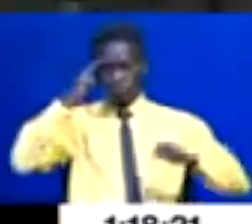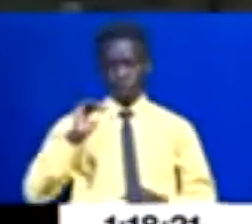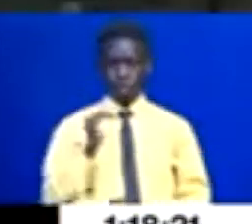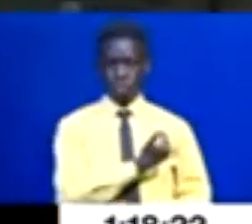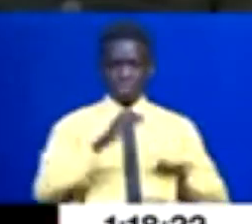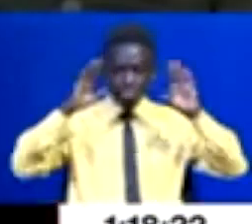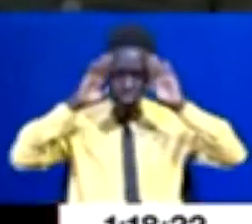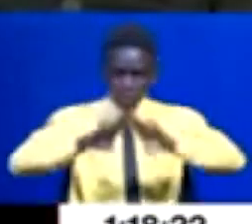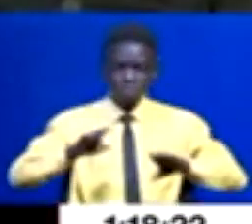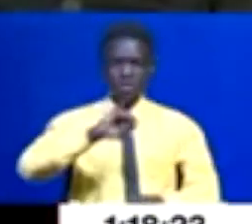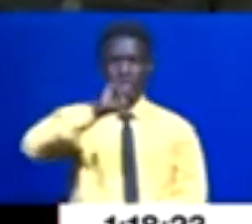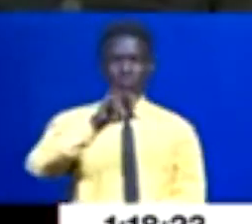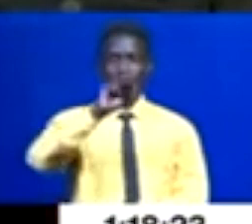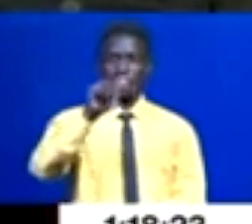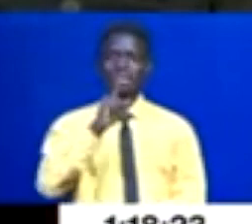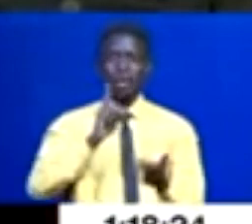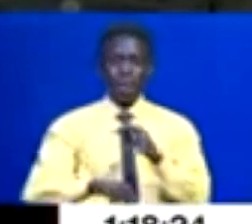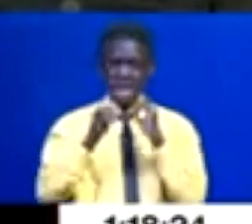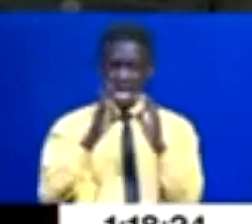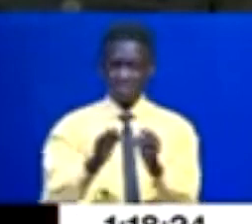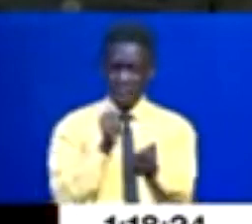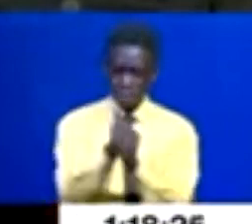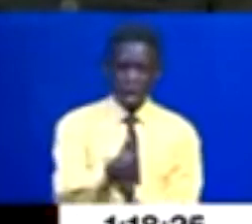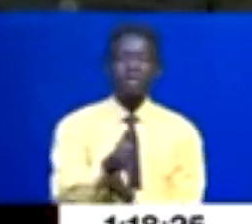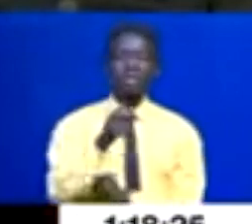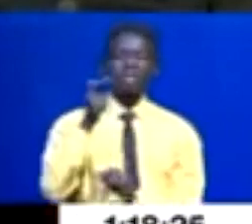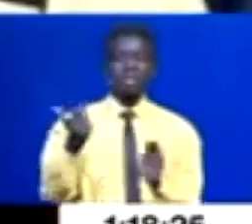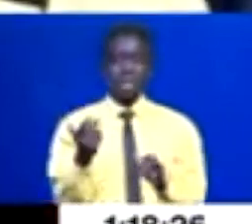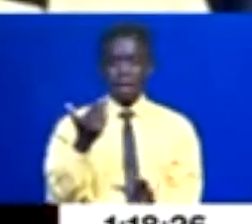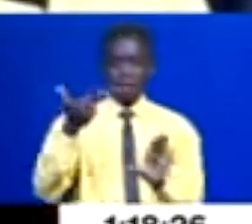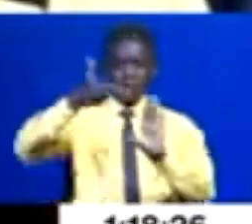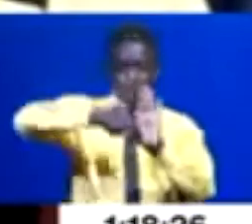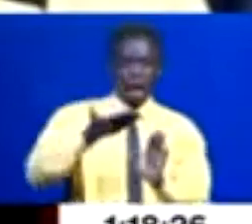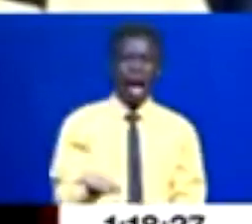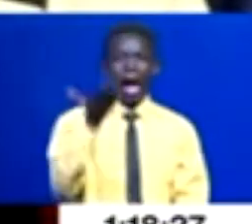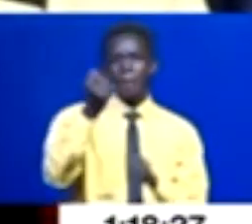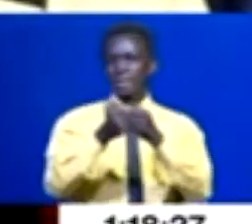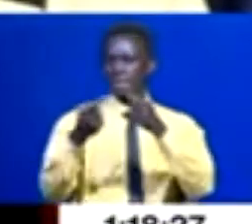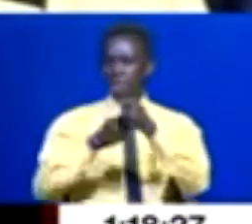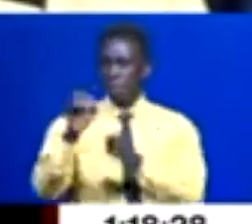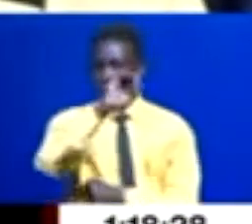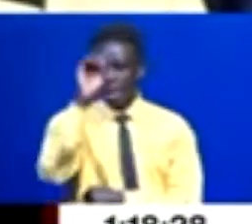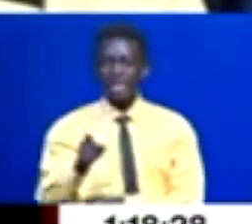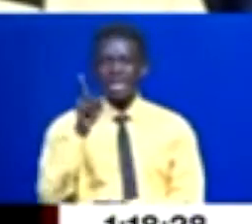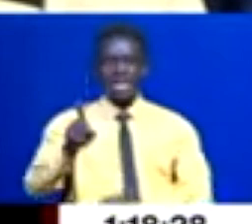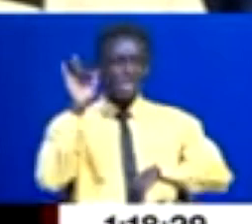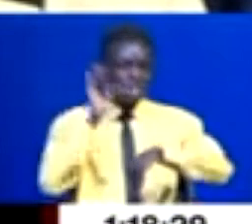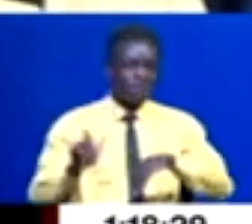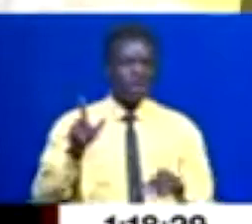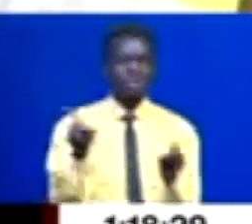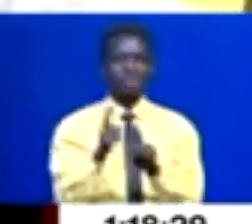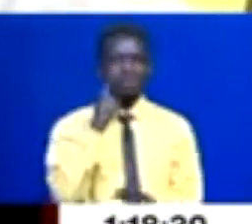said if passed, the bill will push the cost of fuel up by 16%, and this will have a domino effect of subsequently